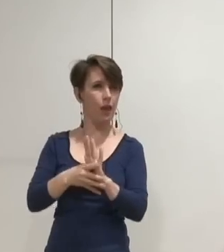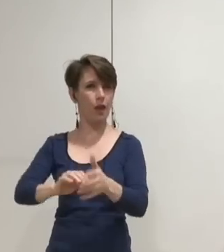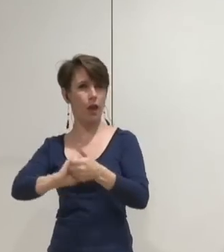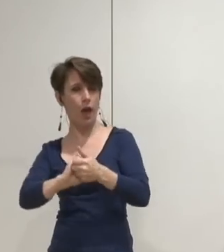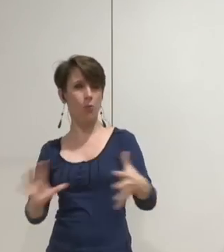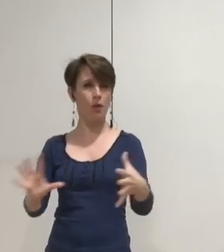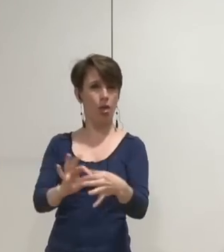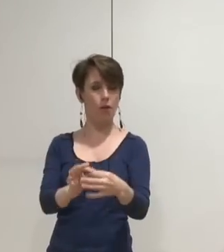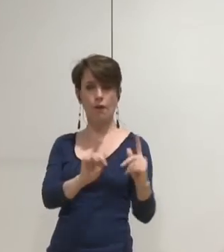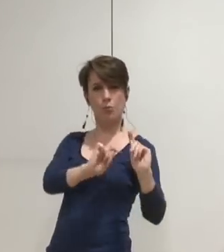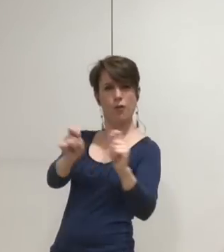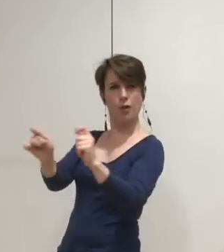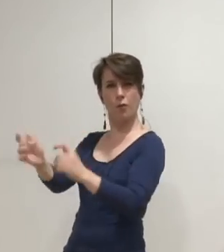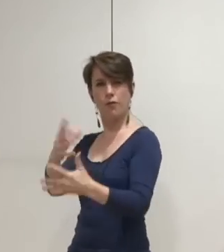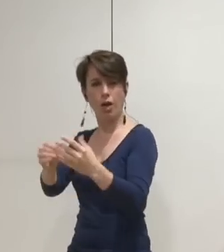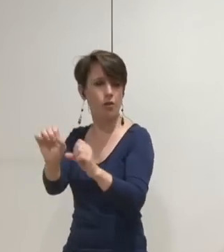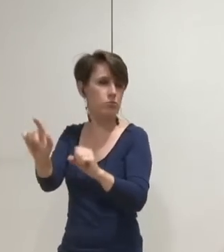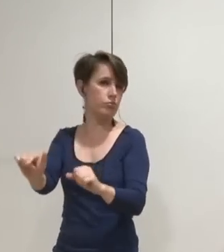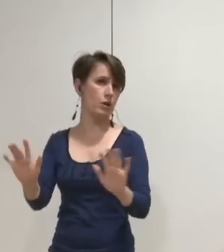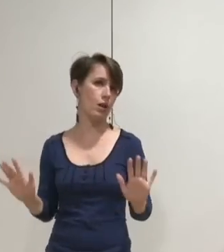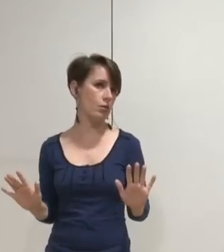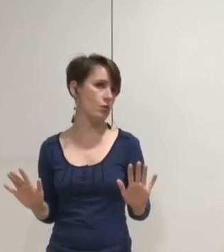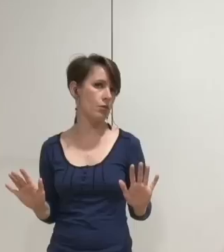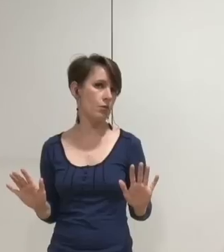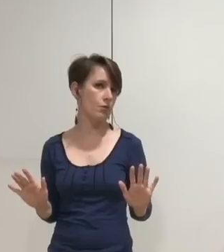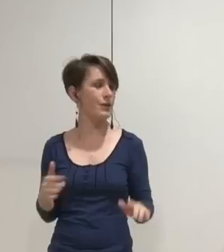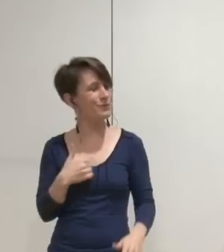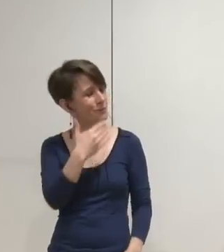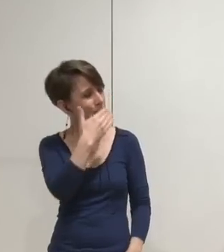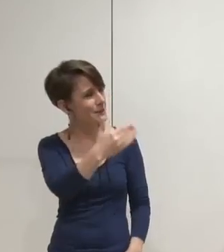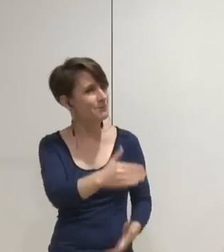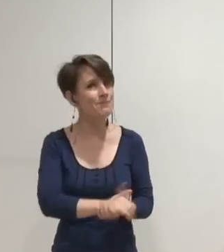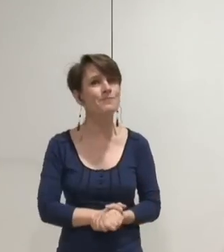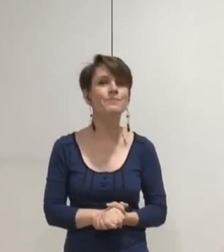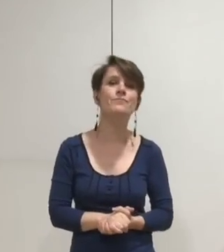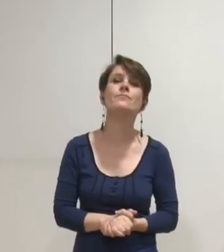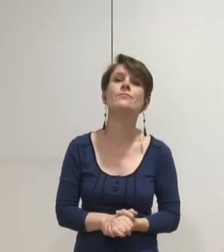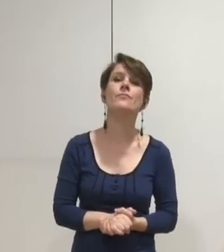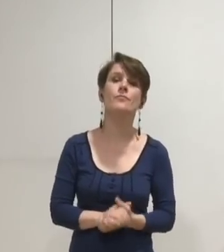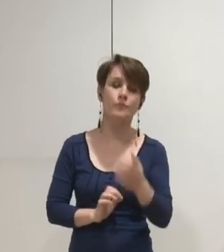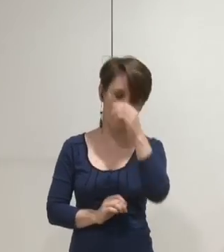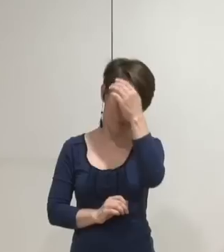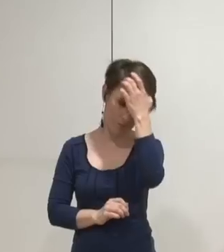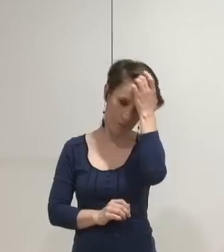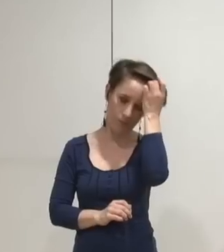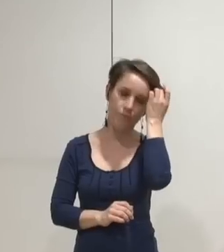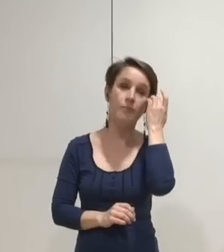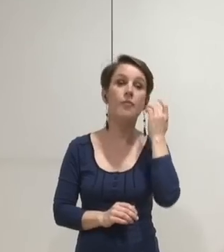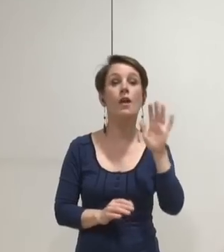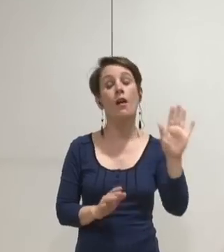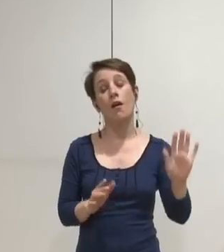ceux qui régissent l'intérêt municipal je vous remercie très